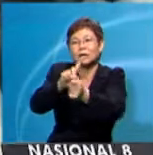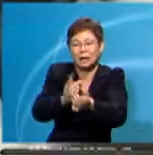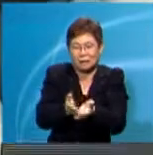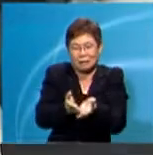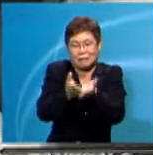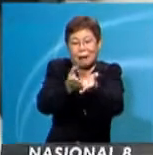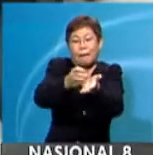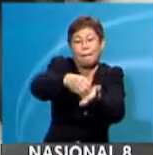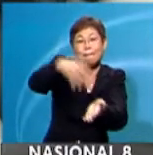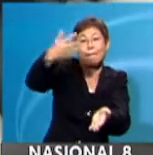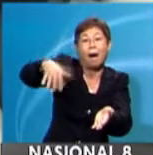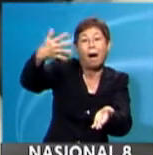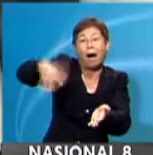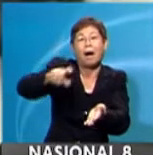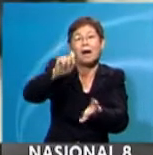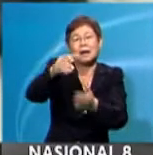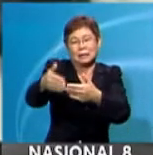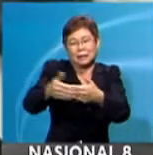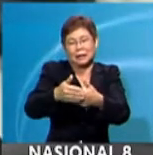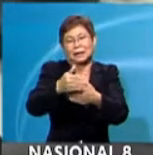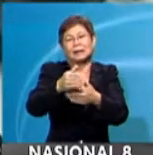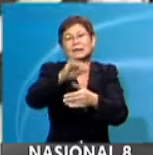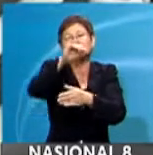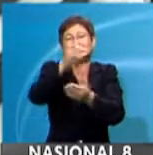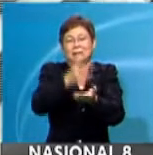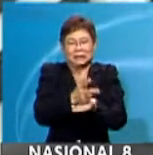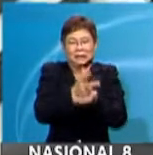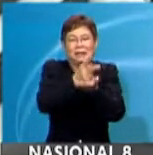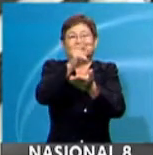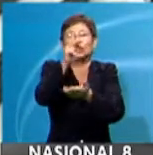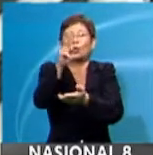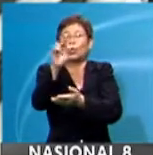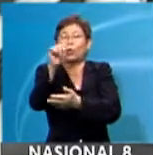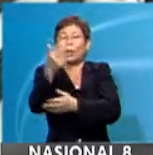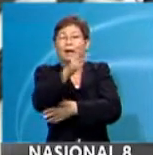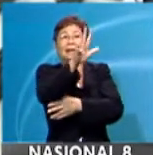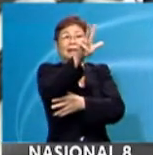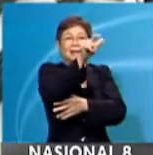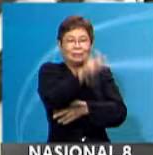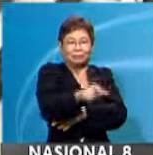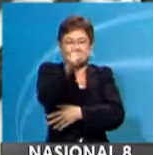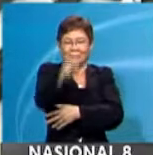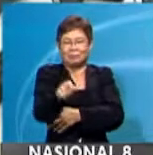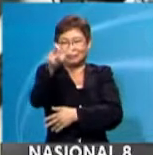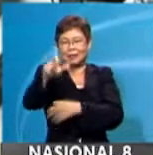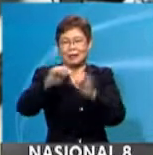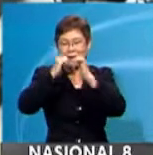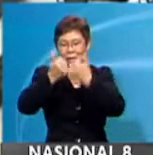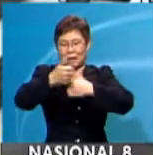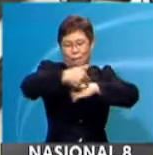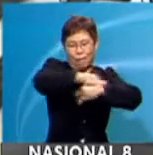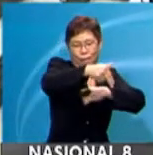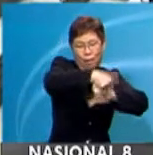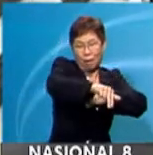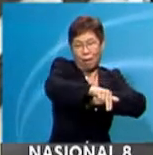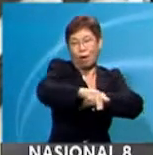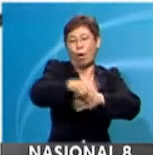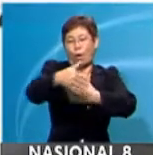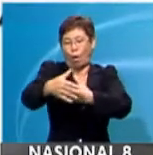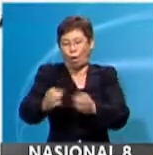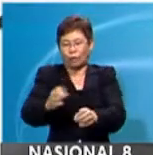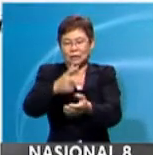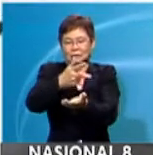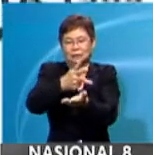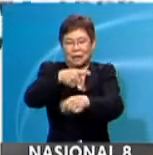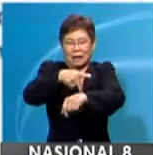mewah berhampiran Jeti kuah 18 September lepas tiga individu daripada agensi penghantaran yang berpangkalan di Langkawi turut